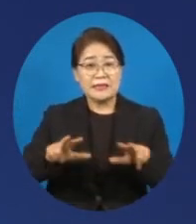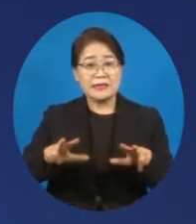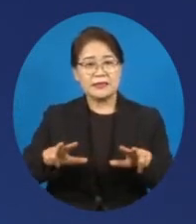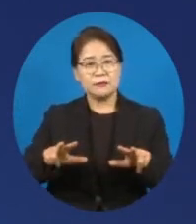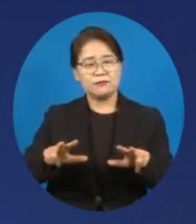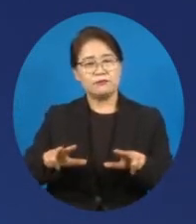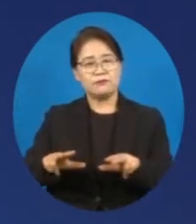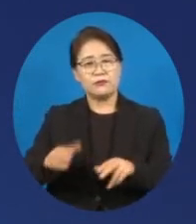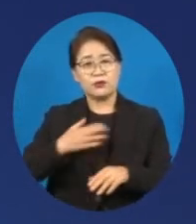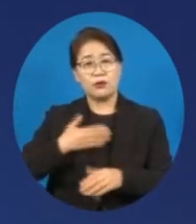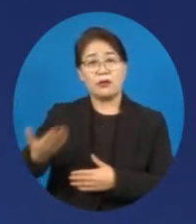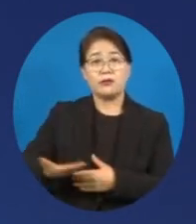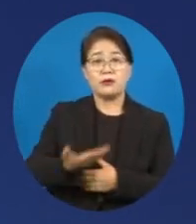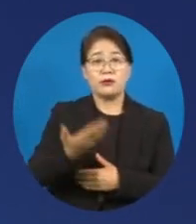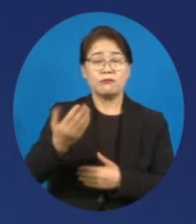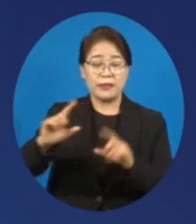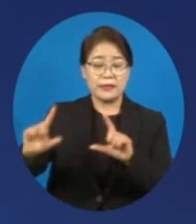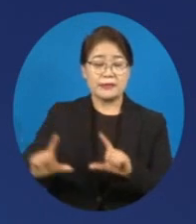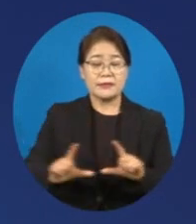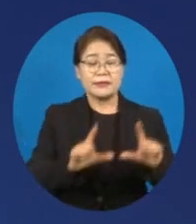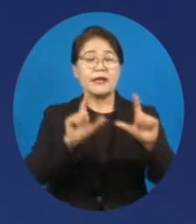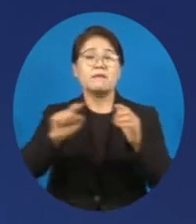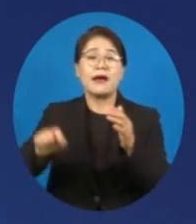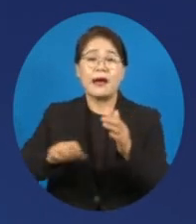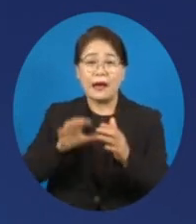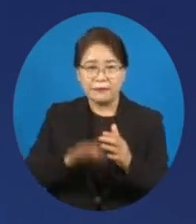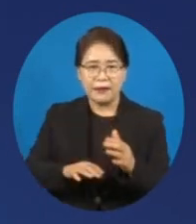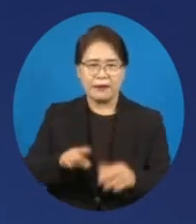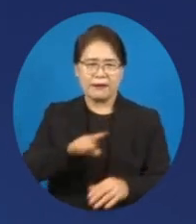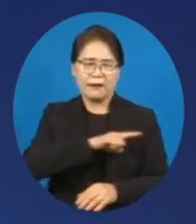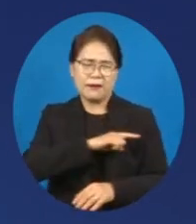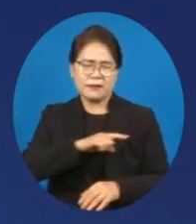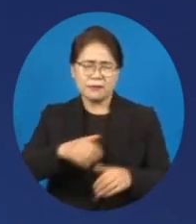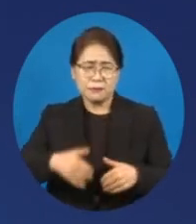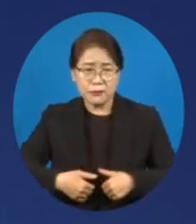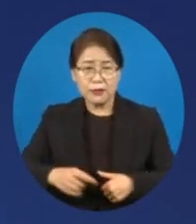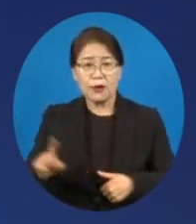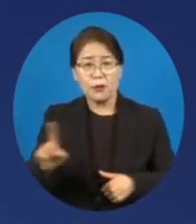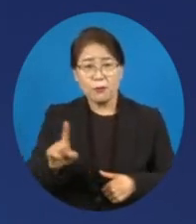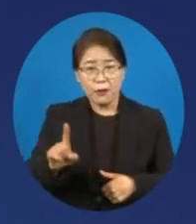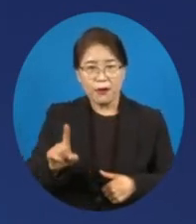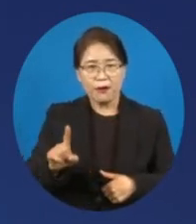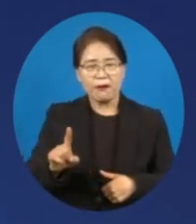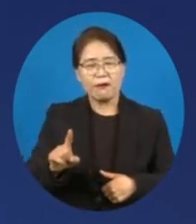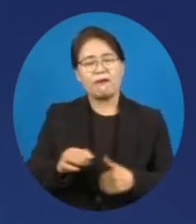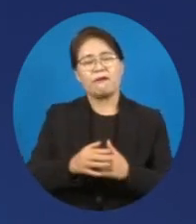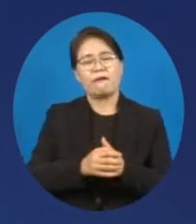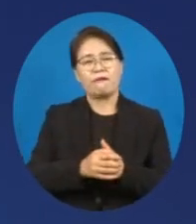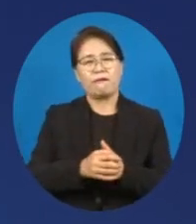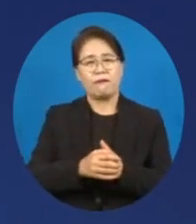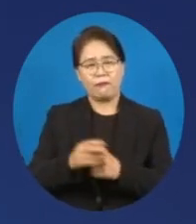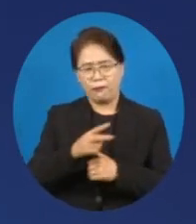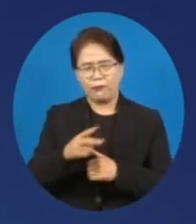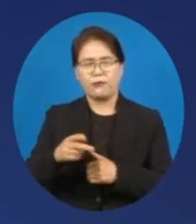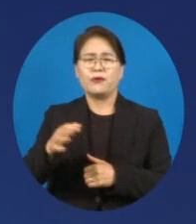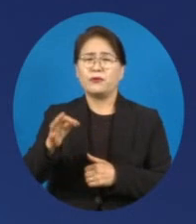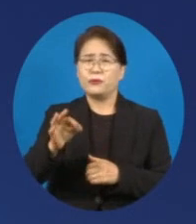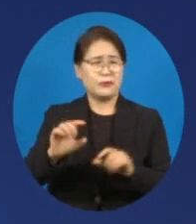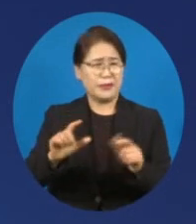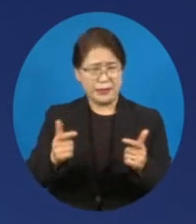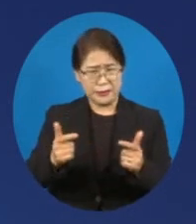현실적으로 저와 여러분의 인생 가운데도 다 필요한 것이 뭐냐 그러면 그게 바로 돈이